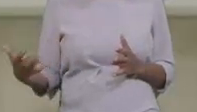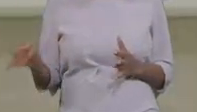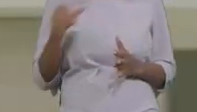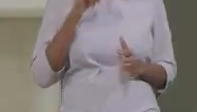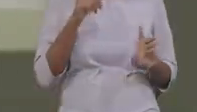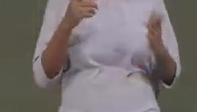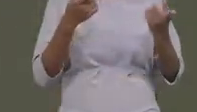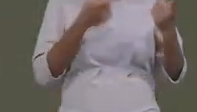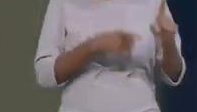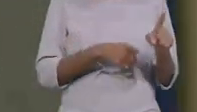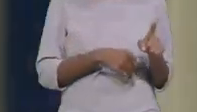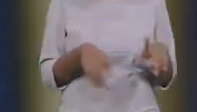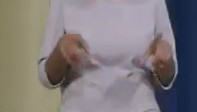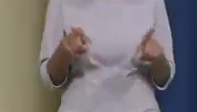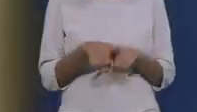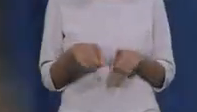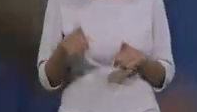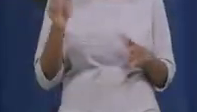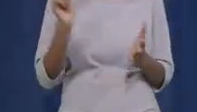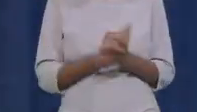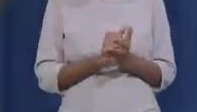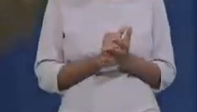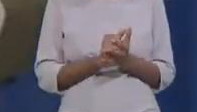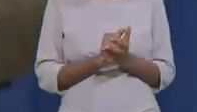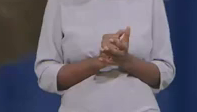Dans les choses spirituelles ne se passent pas comme ça.